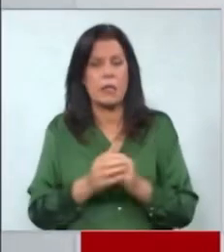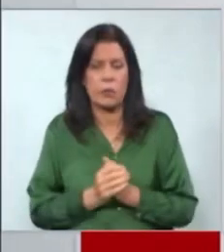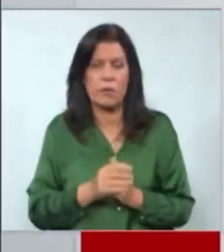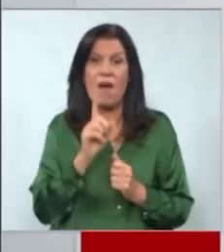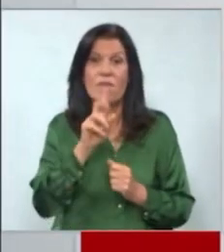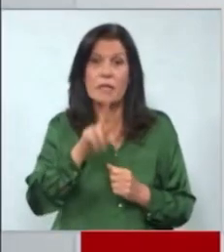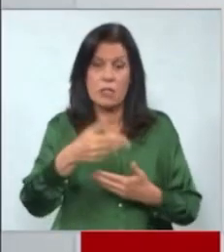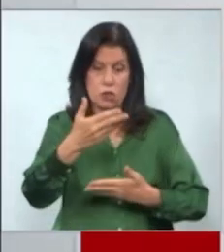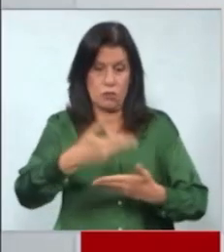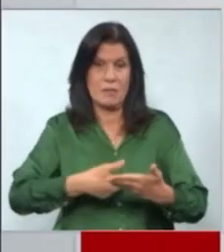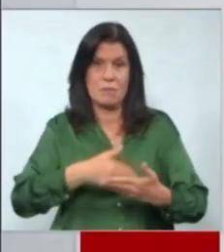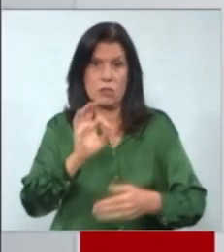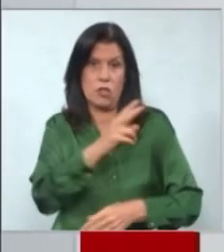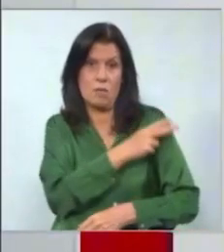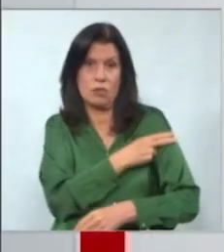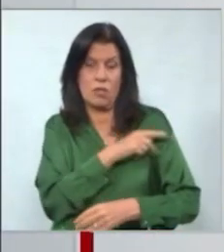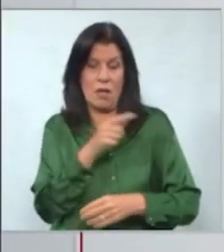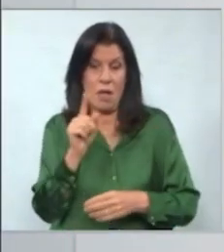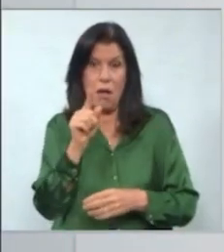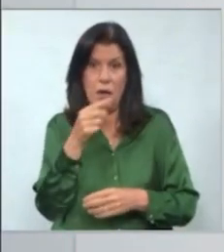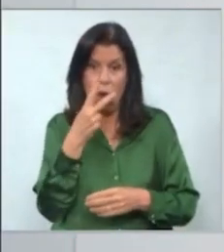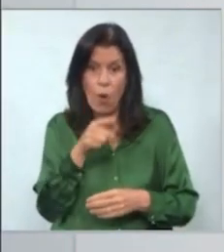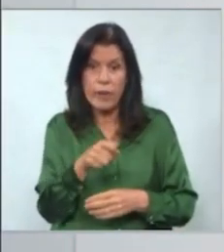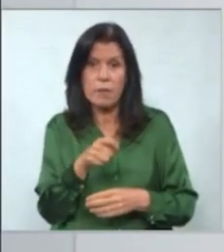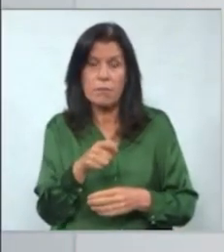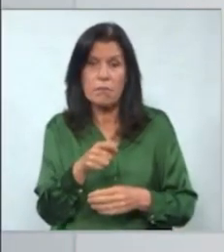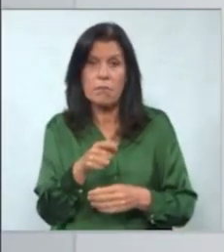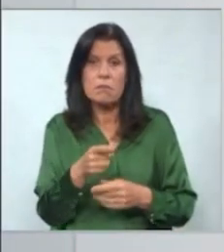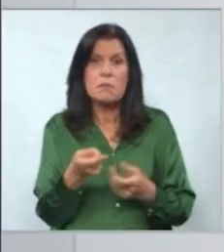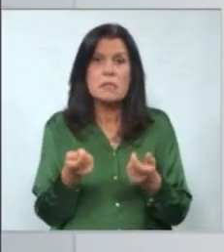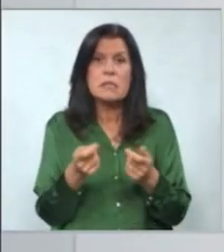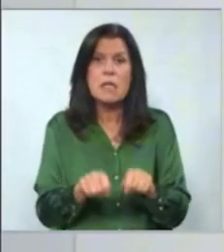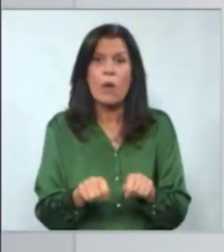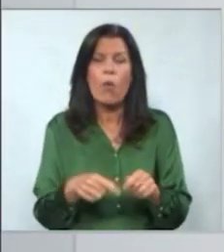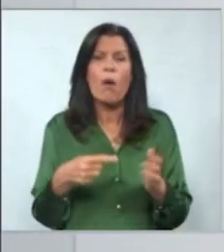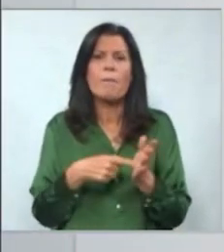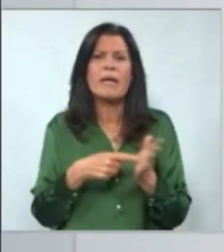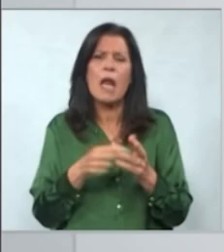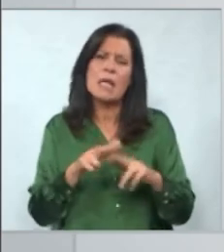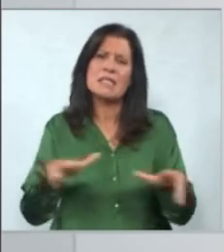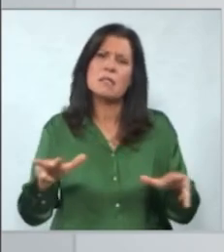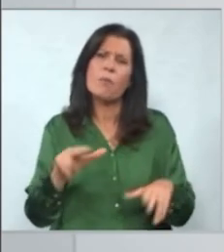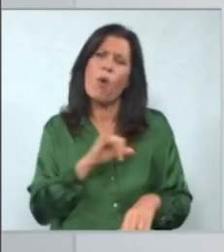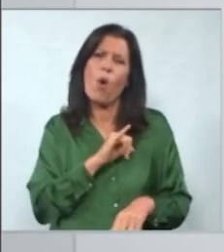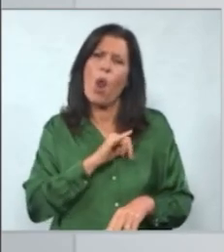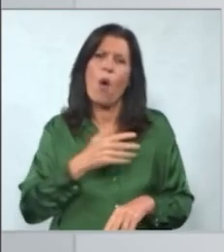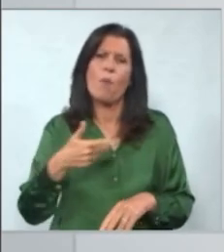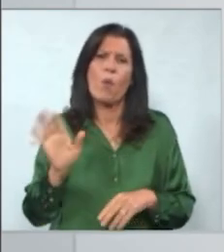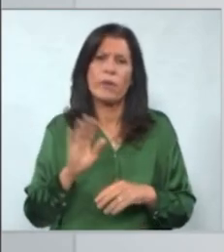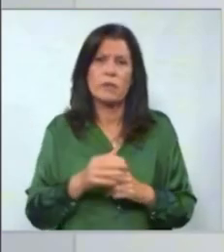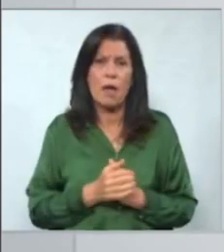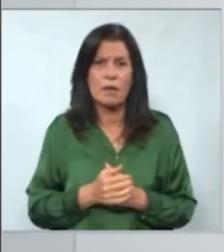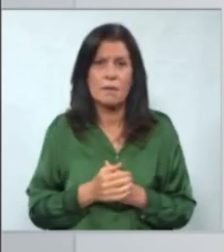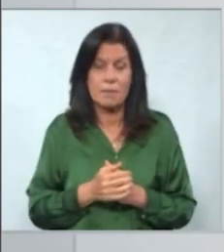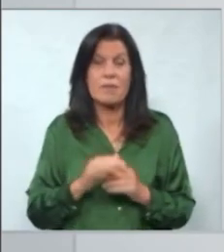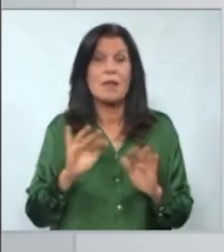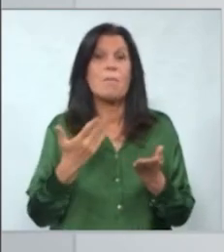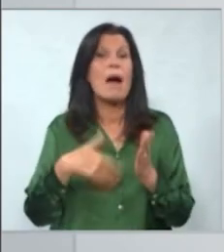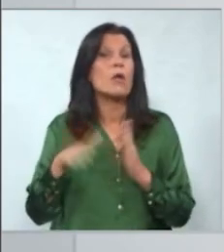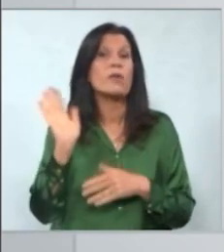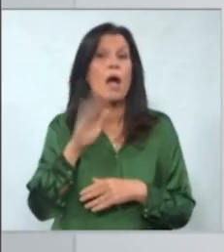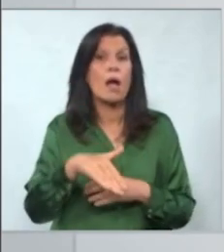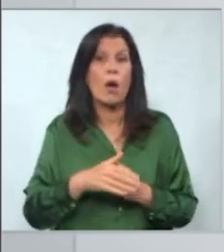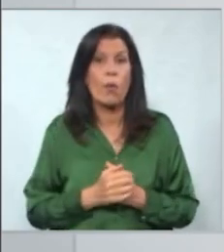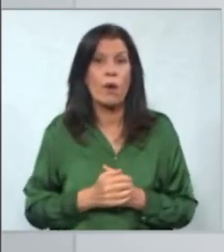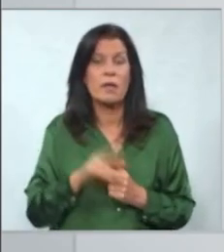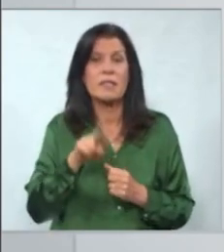במסמך הזה בעצם המשטרה אומרת שהחקירה נסגרה בכלל מחוסר עניין לציבור. לא בגלל ש... תום לב, אבל מה שיותר גרוע כך, יש 45